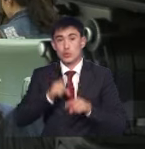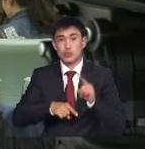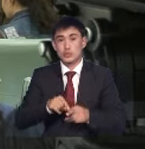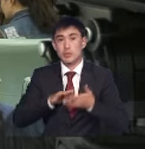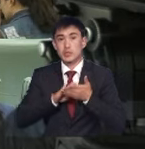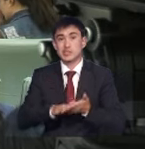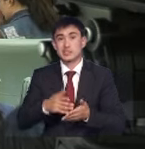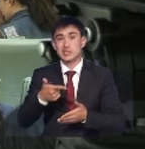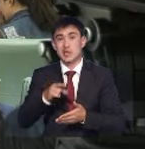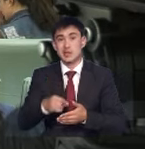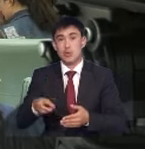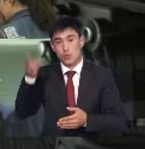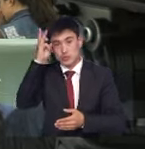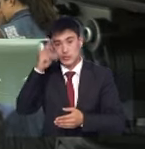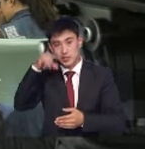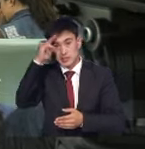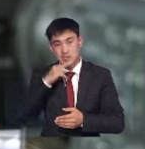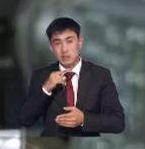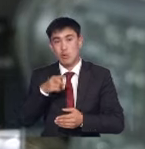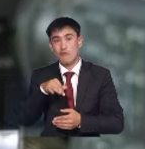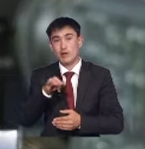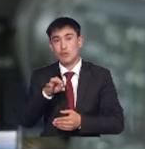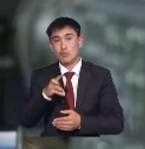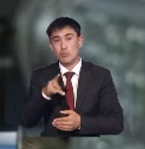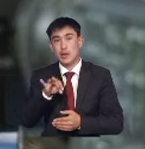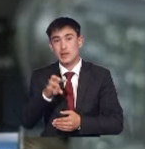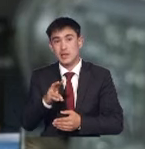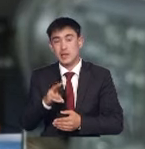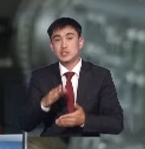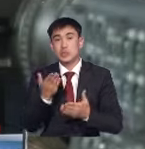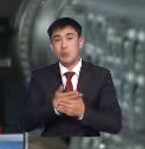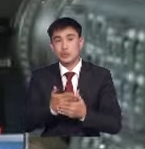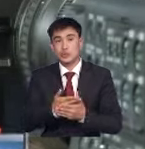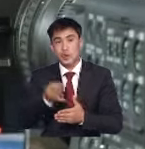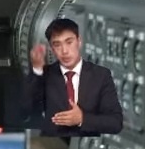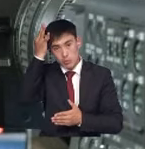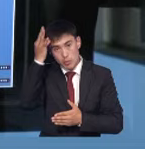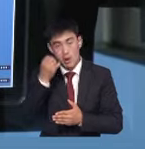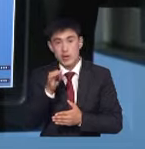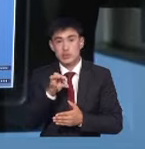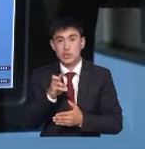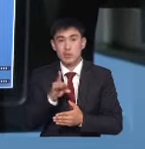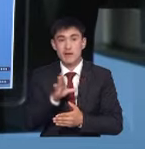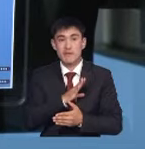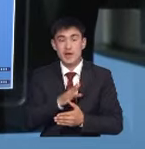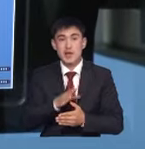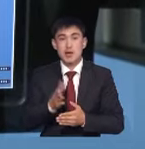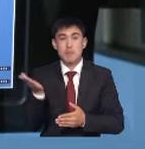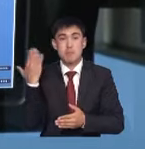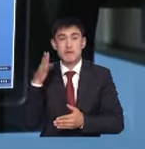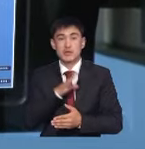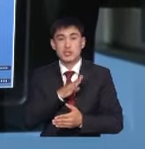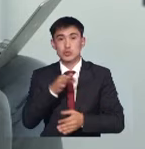родственники обратились в Генеральное консульство Казахстана во Франкфурте на Майне за помощью. Напомним, Айгуль Сайлыбаева –